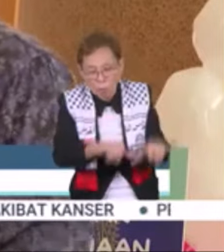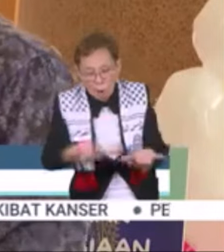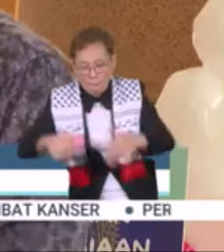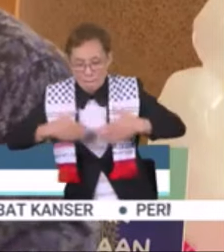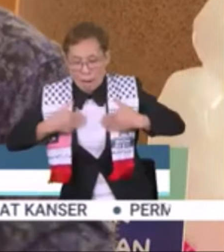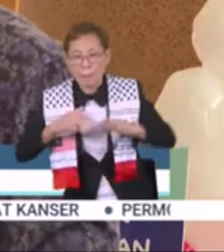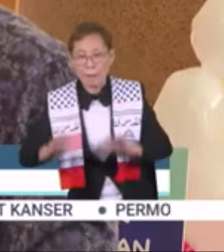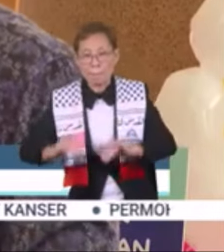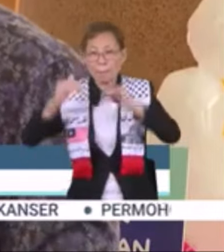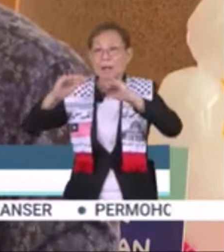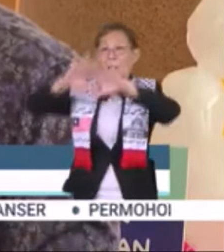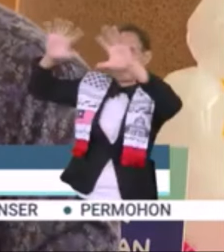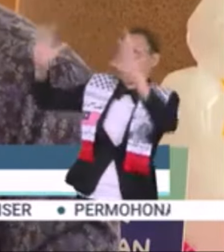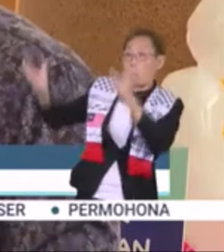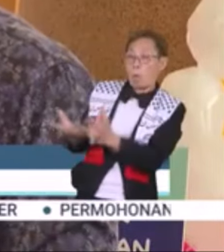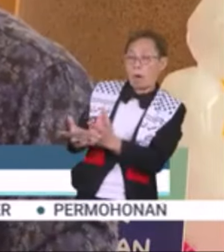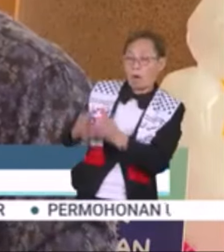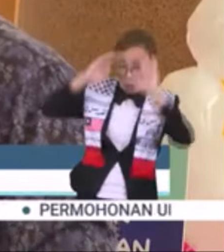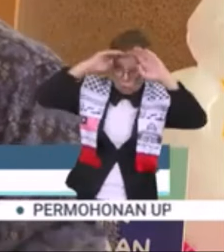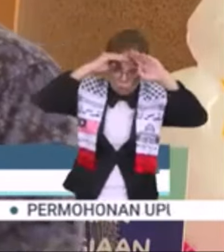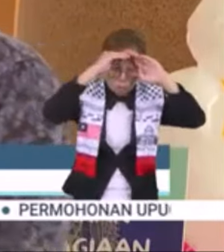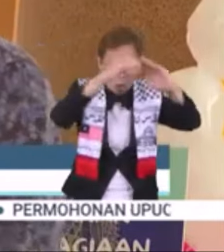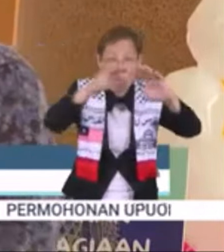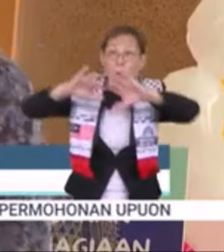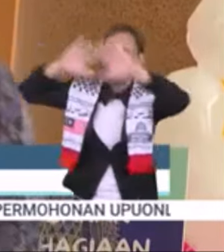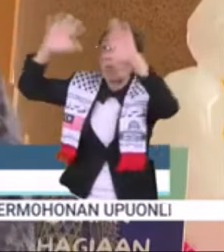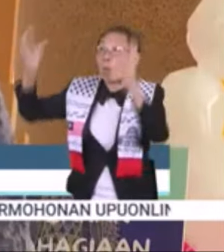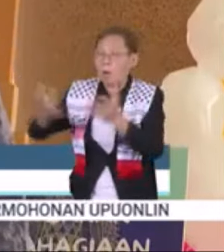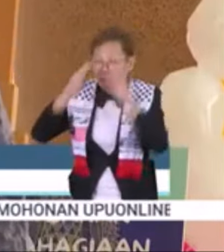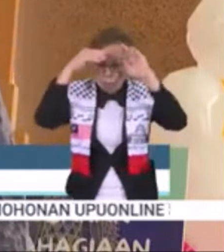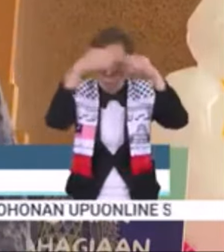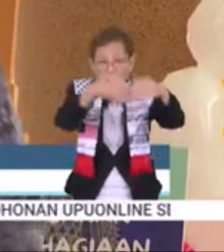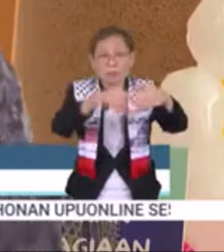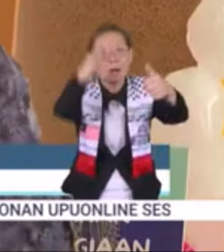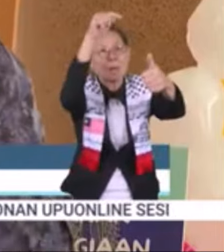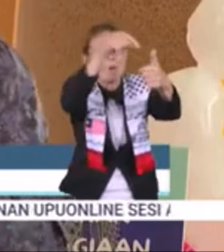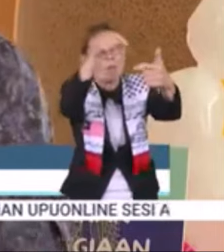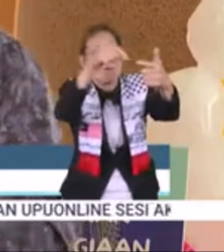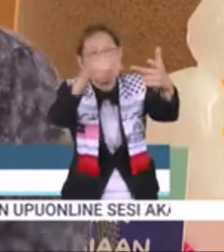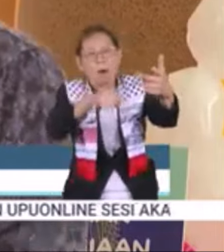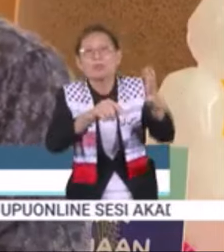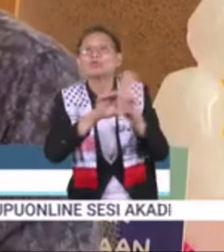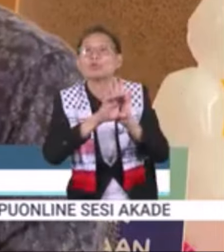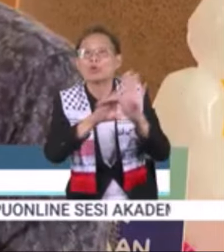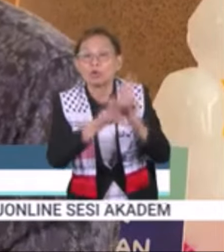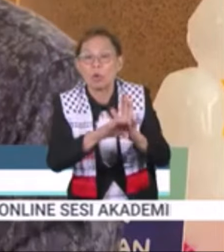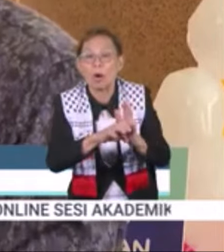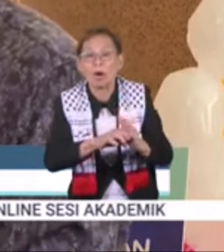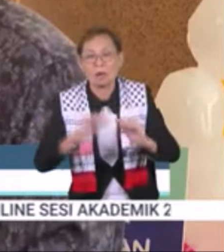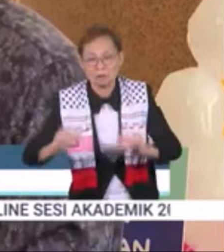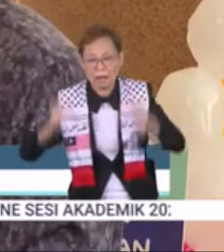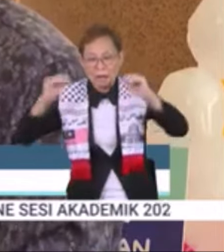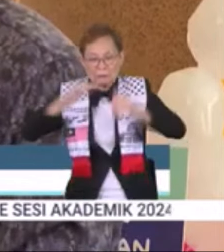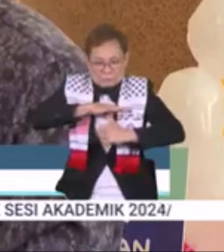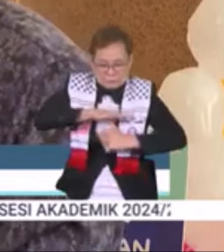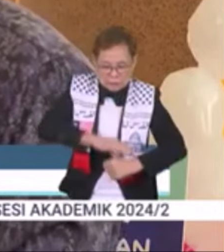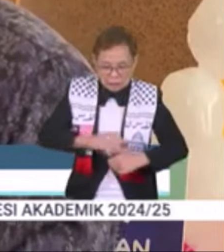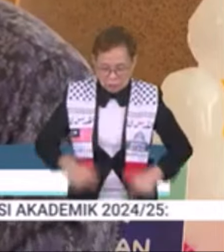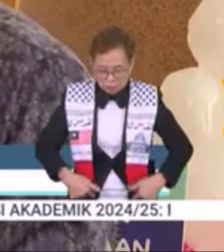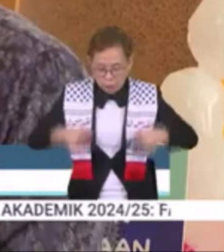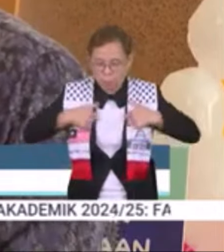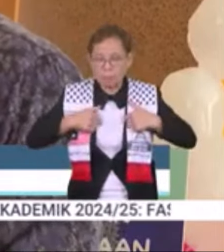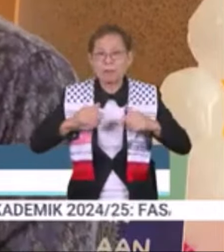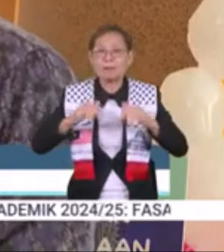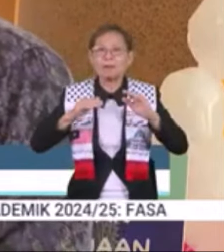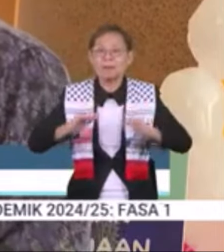di peringkat dunia yang memberikan fokus kepada aspek-aspek seperti tahap tekanan hidup,